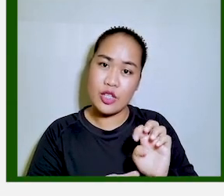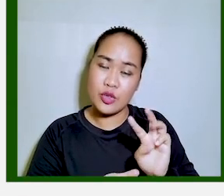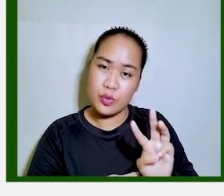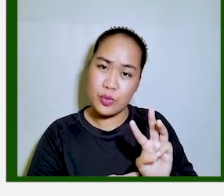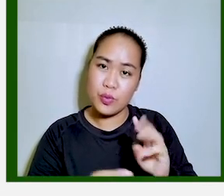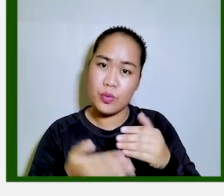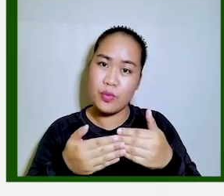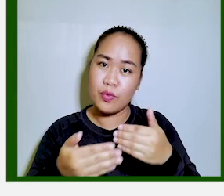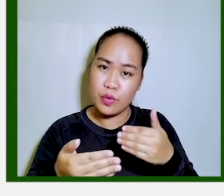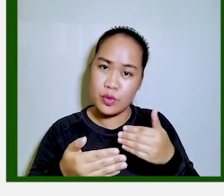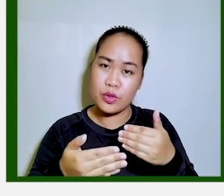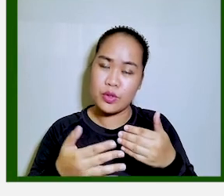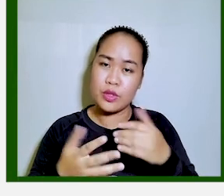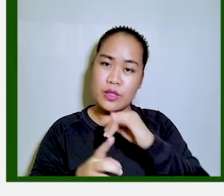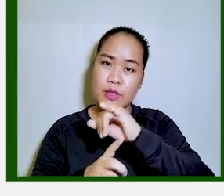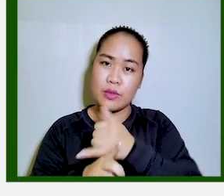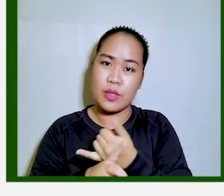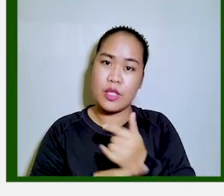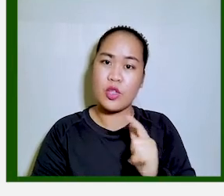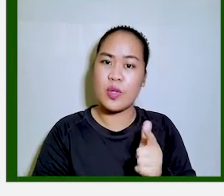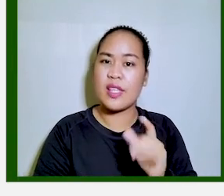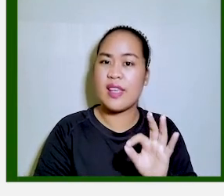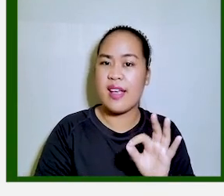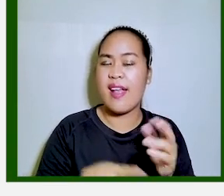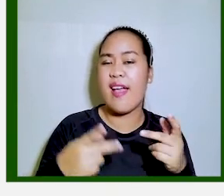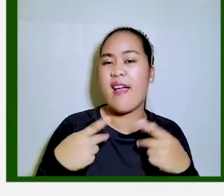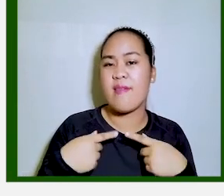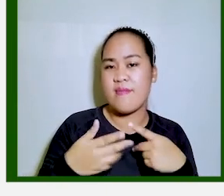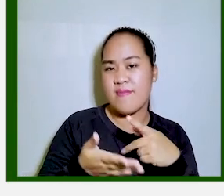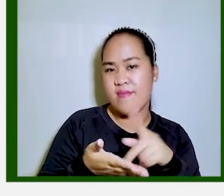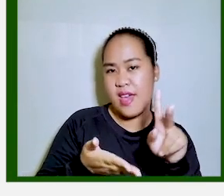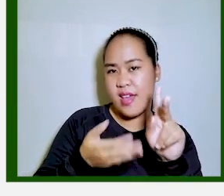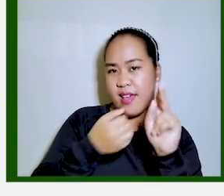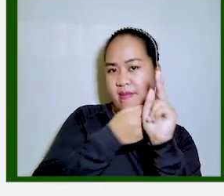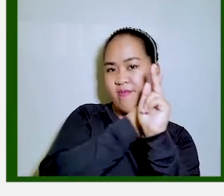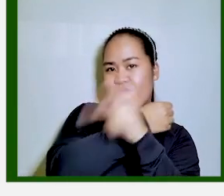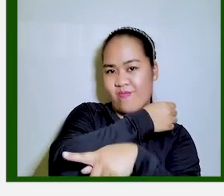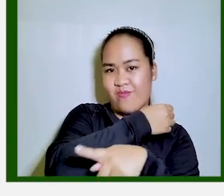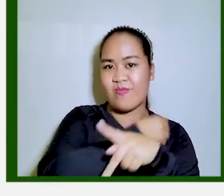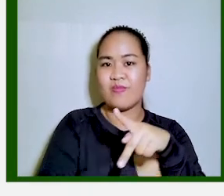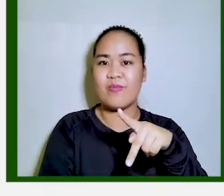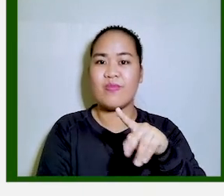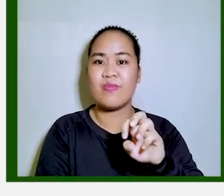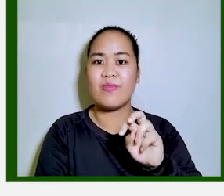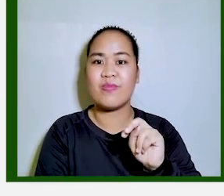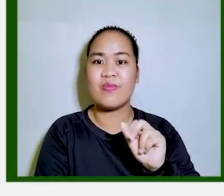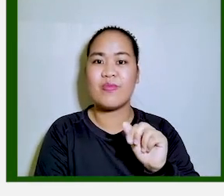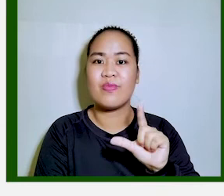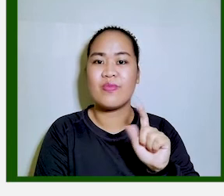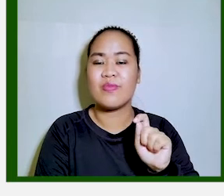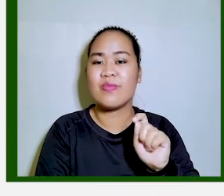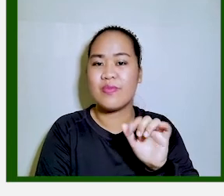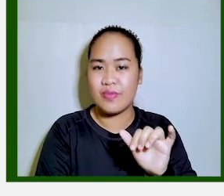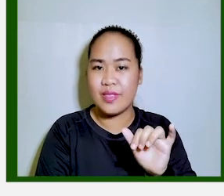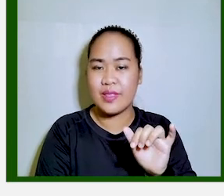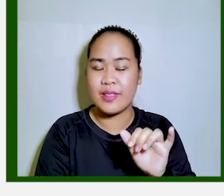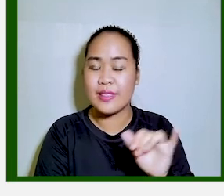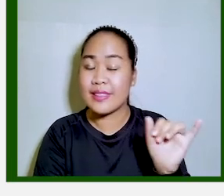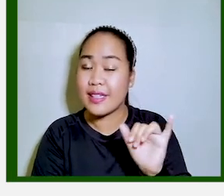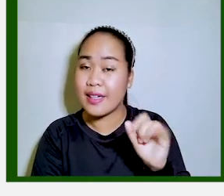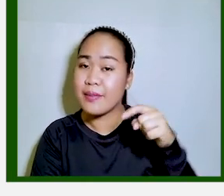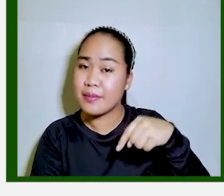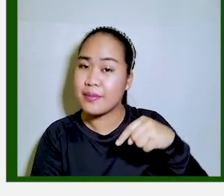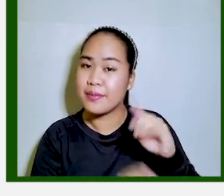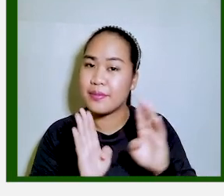29, asahan niyo po 'yan, meron na kayong penalty, no? Dito po sa ating barangay, ganun din po. Kung dito naman kayo kukuha ng